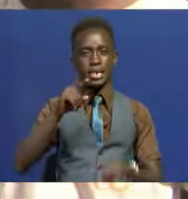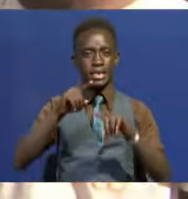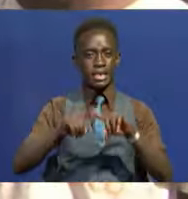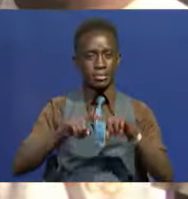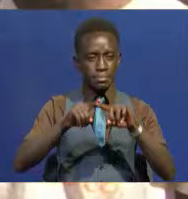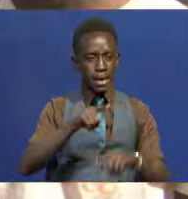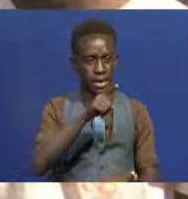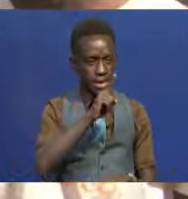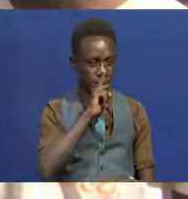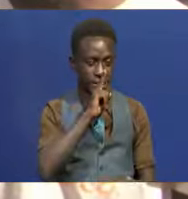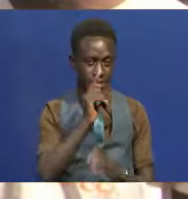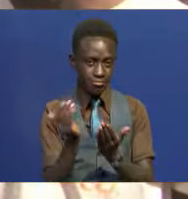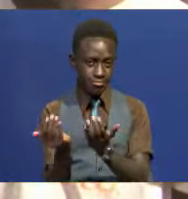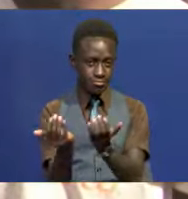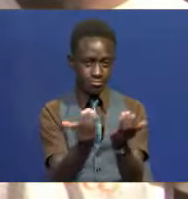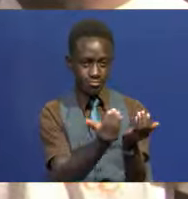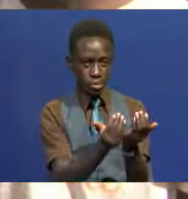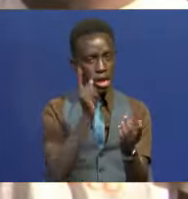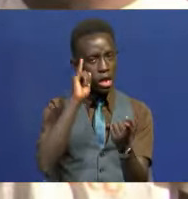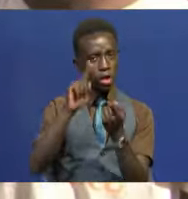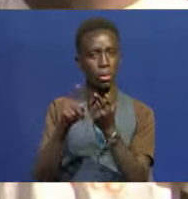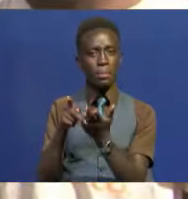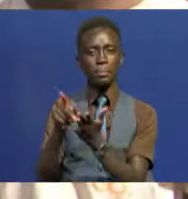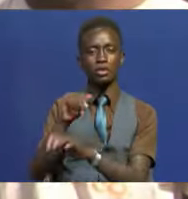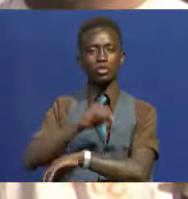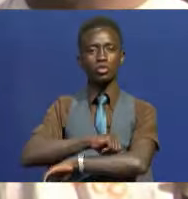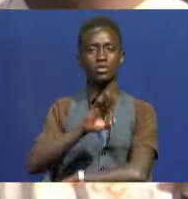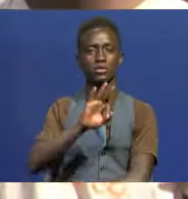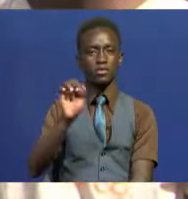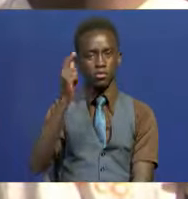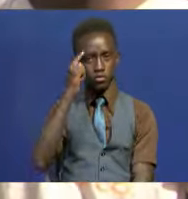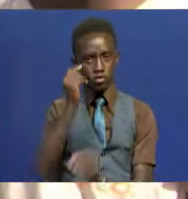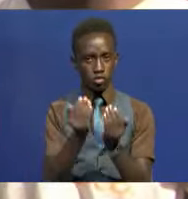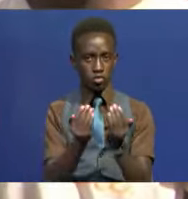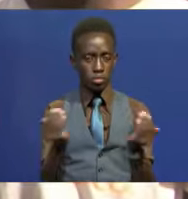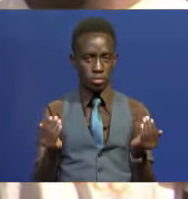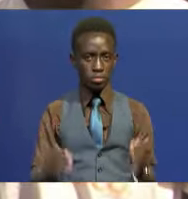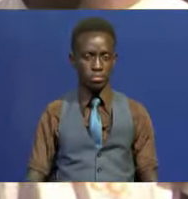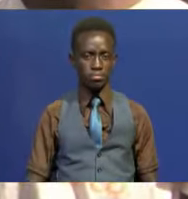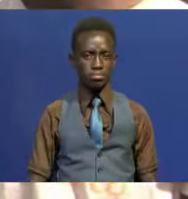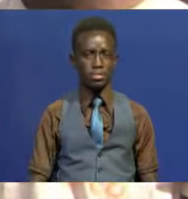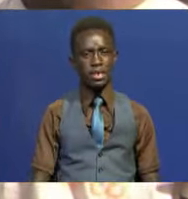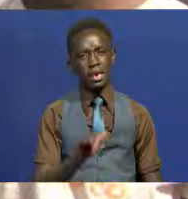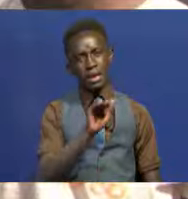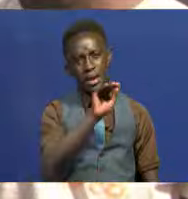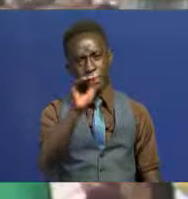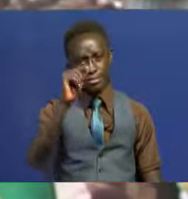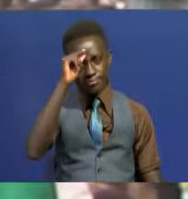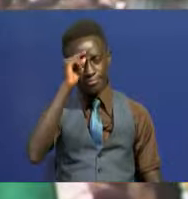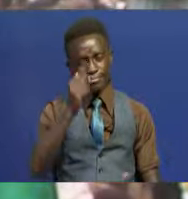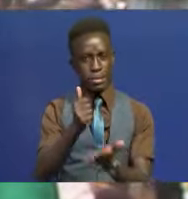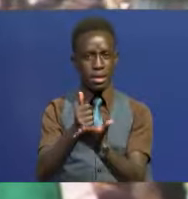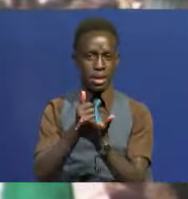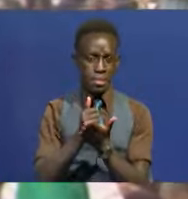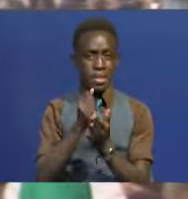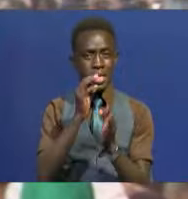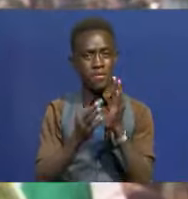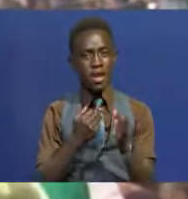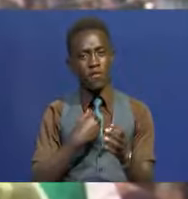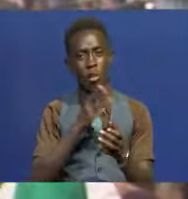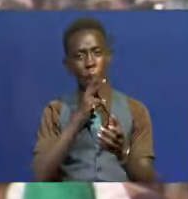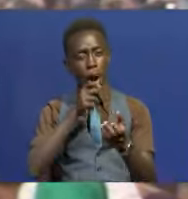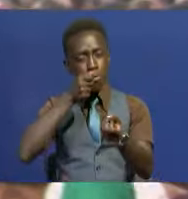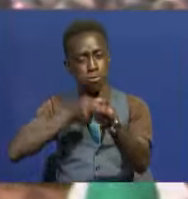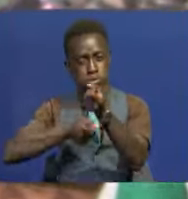uongozi watusaidie, kwa sababu kama tungekuwa na gari ya usima moto tungesaidika. Angalau hakuna mtu